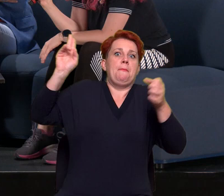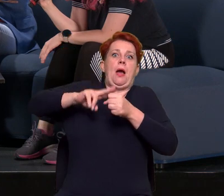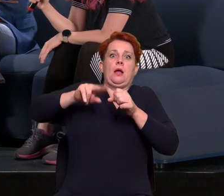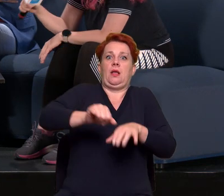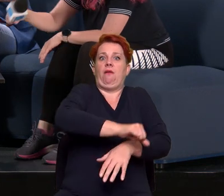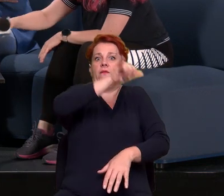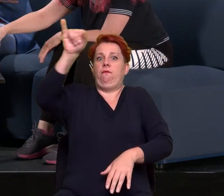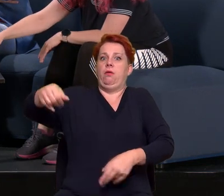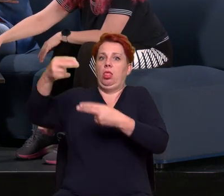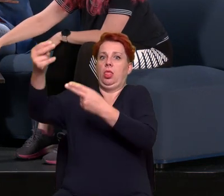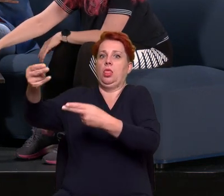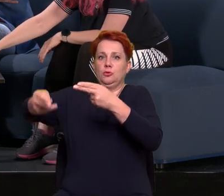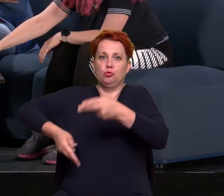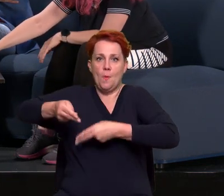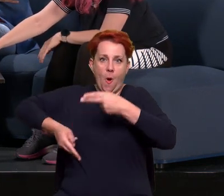lederhosen.